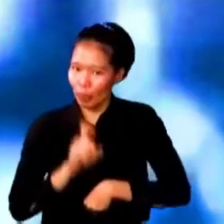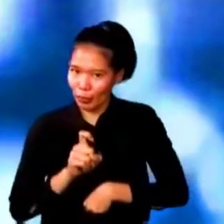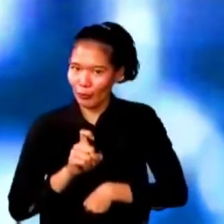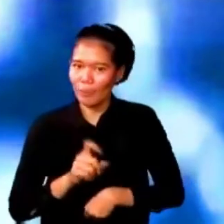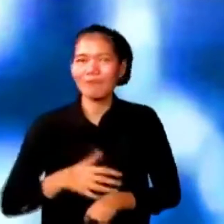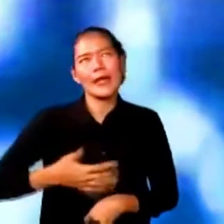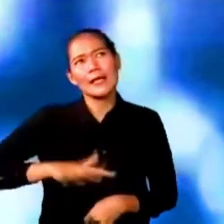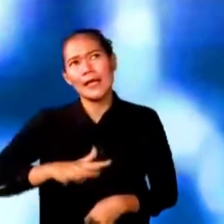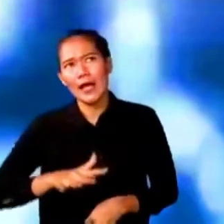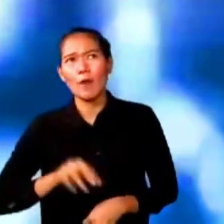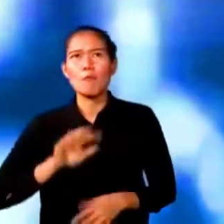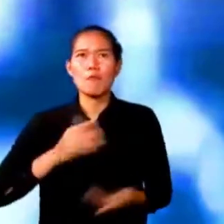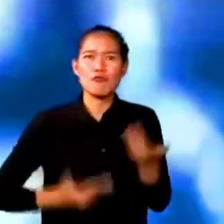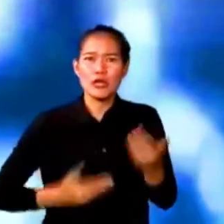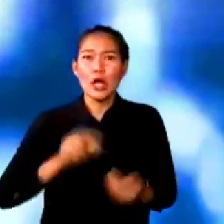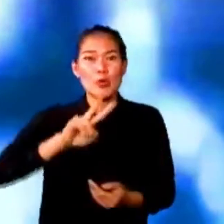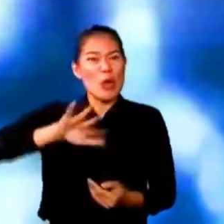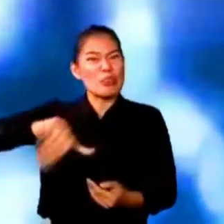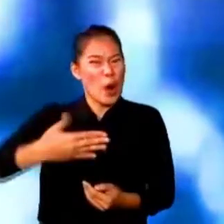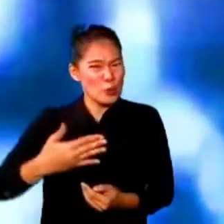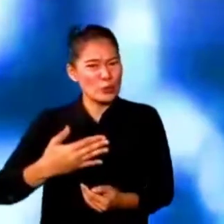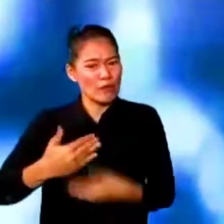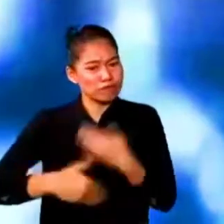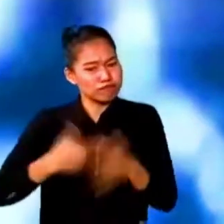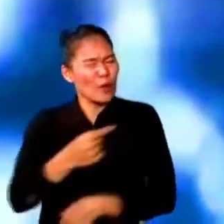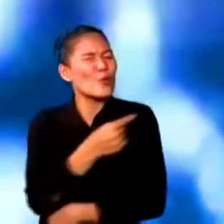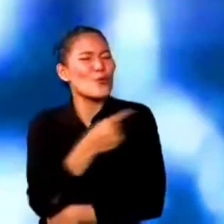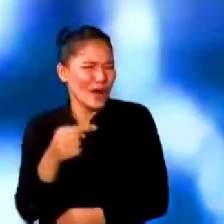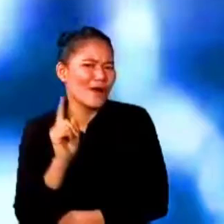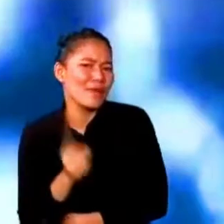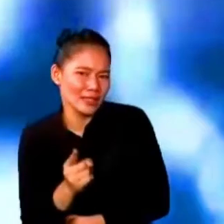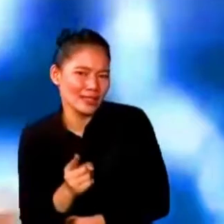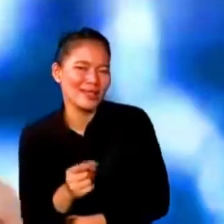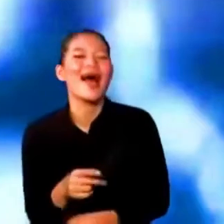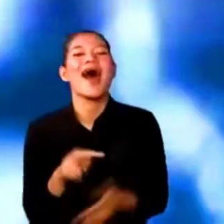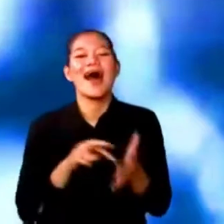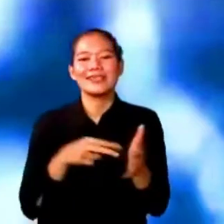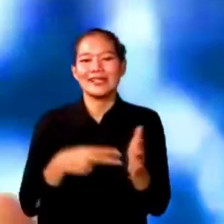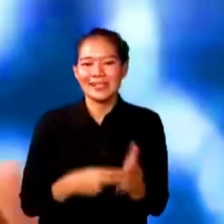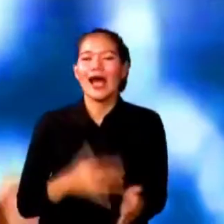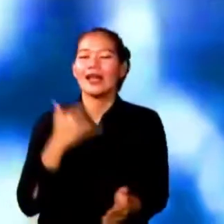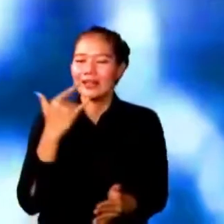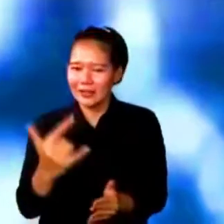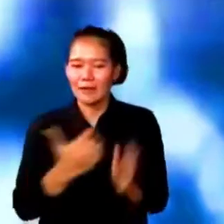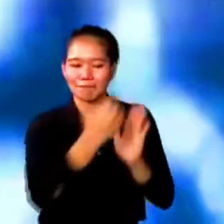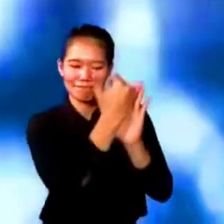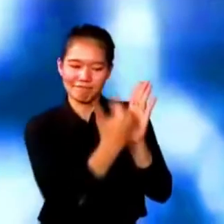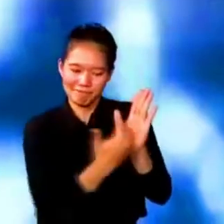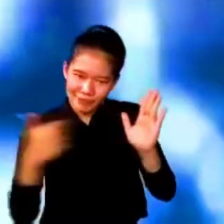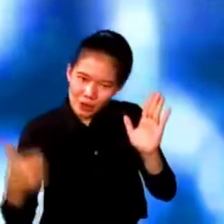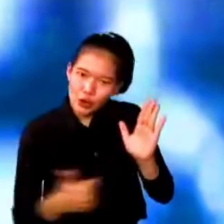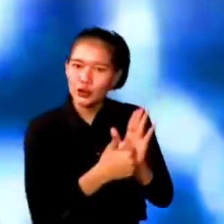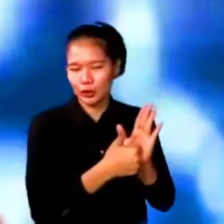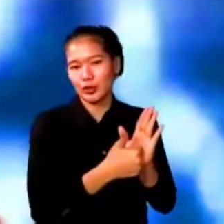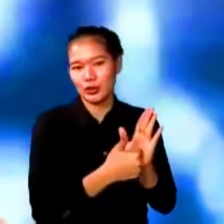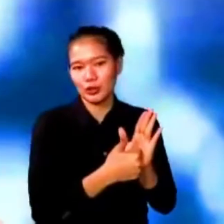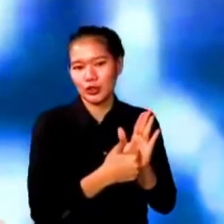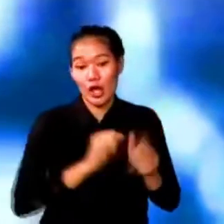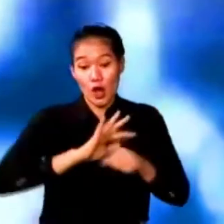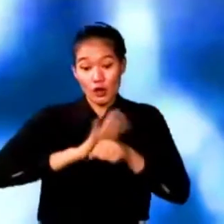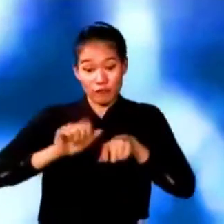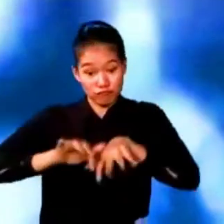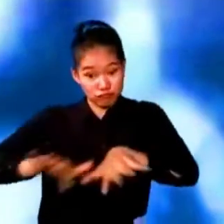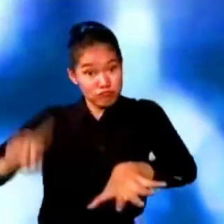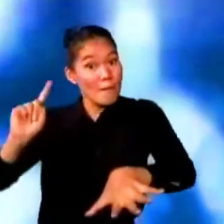kalau perkirakan mungkin 2 tahun juga masih kurang ya karena itu tetap harus jalankan proto kesehatan selama